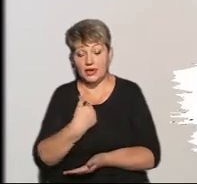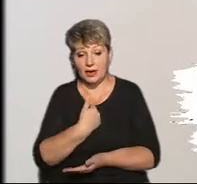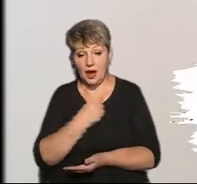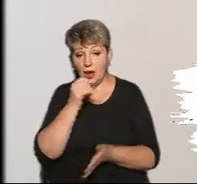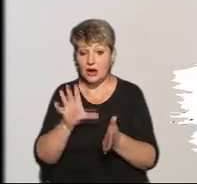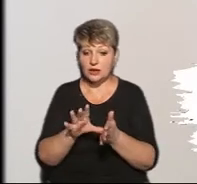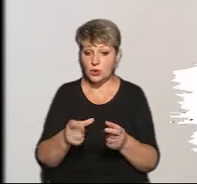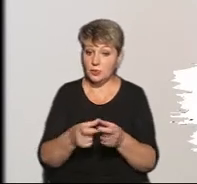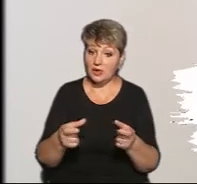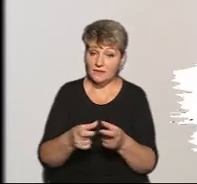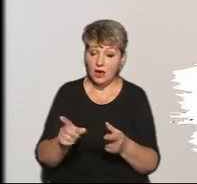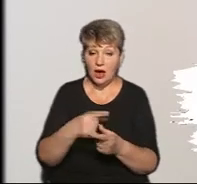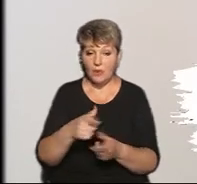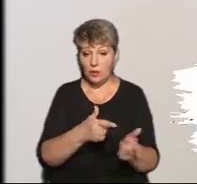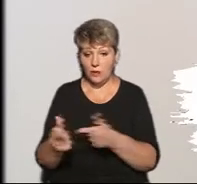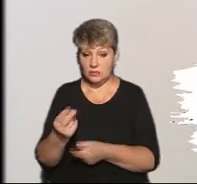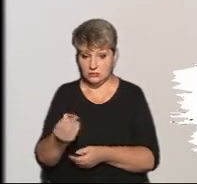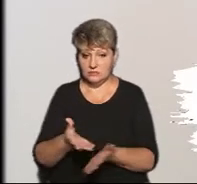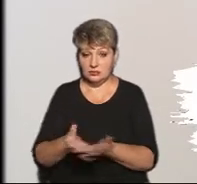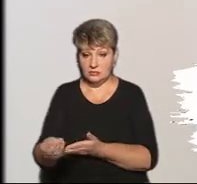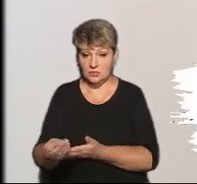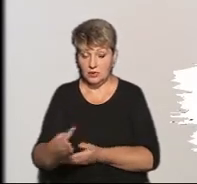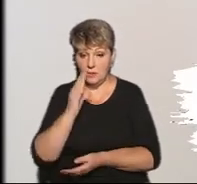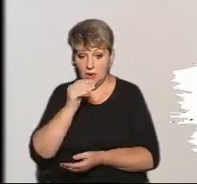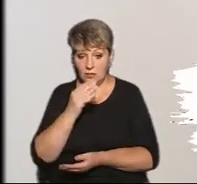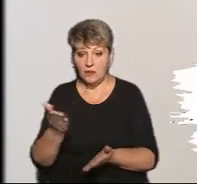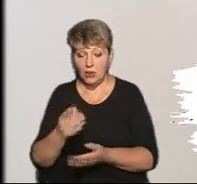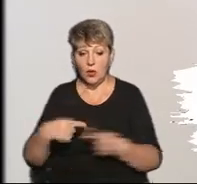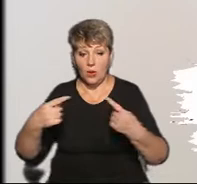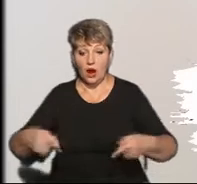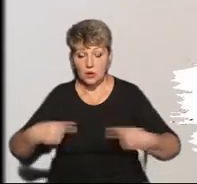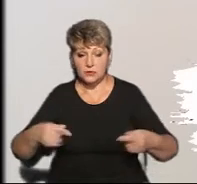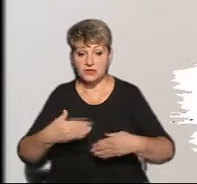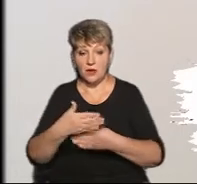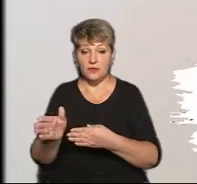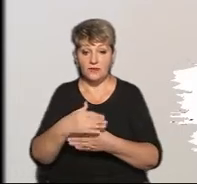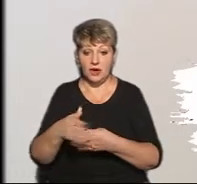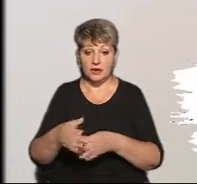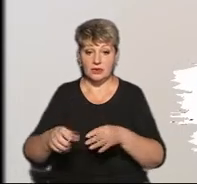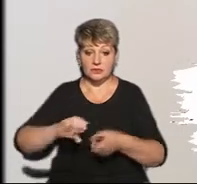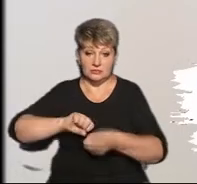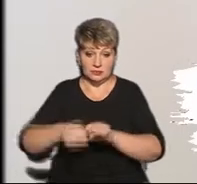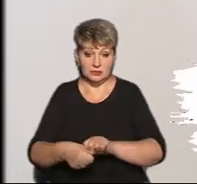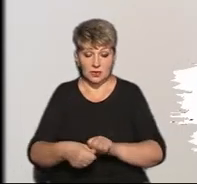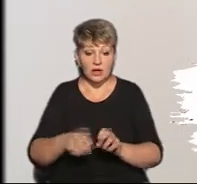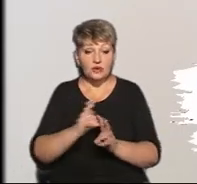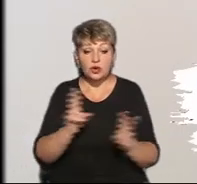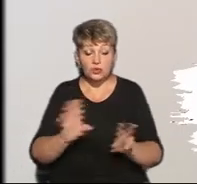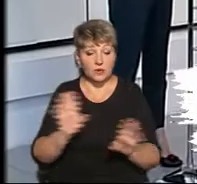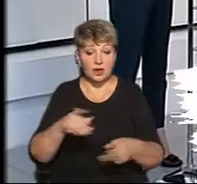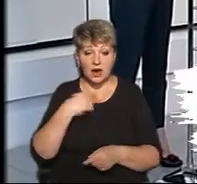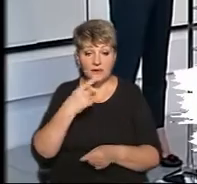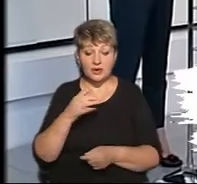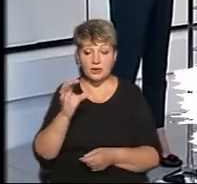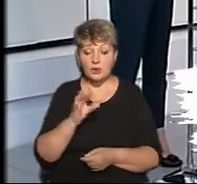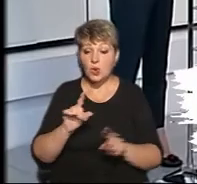там електронним квитком або готівкою, якщо я їду в маршрутці, у якої відпадають колеса або двері. Ніхто не каже про оновлення рухомого складу. У